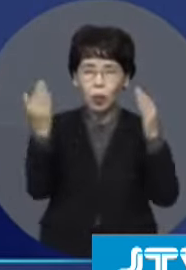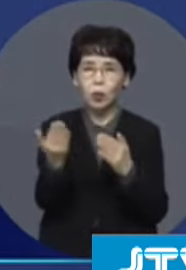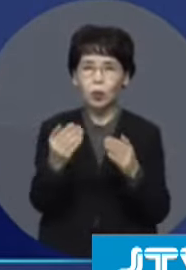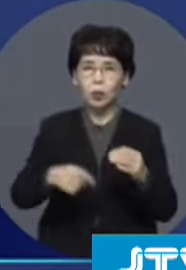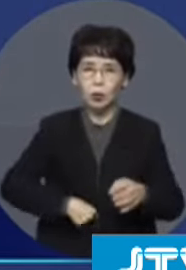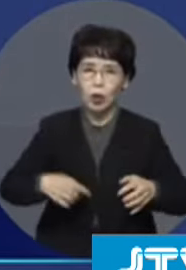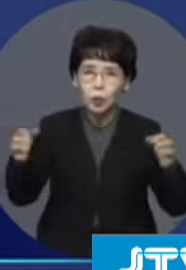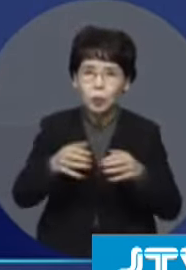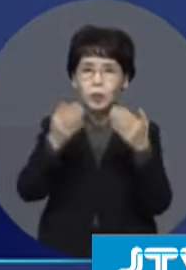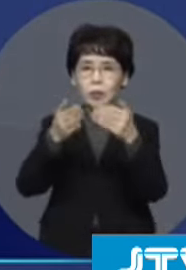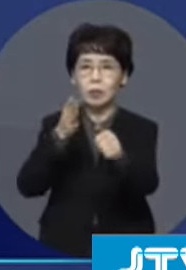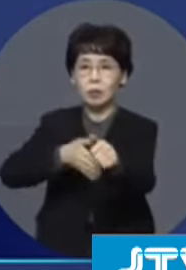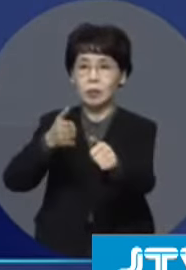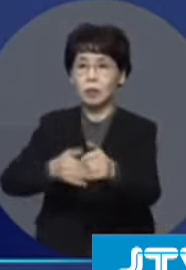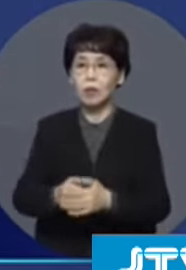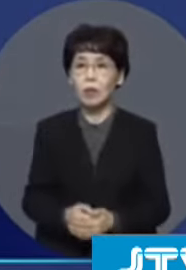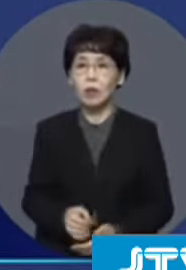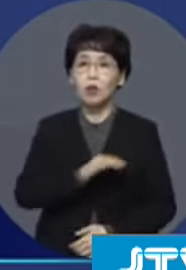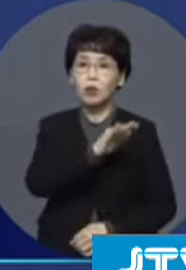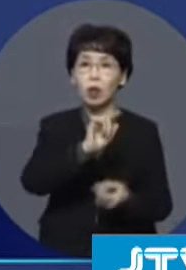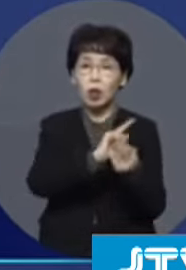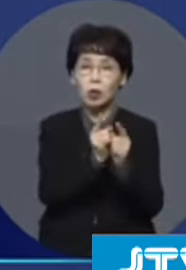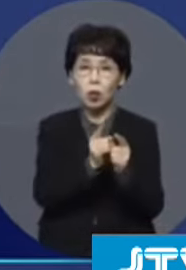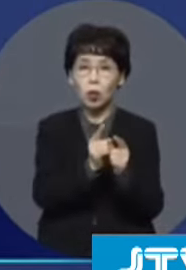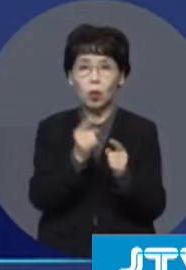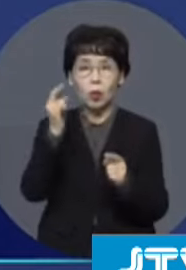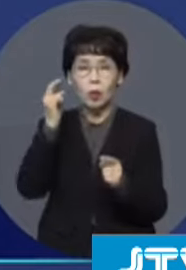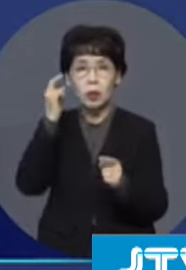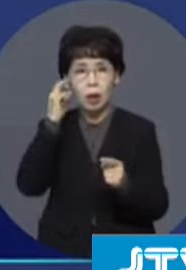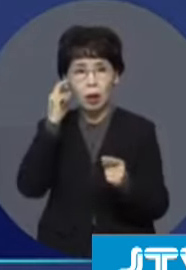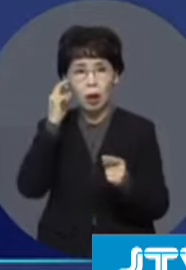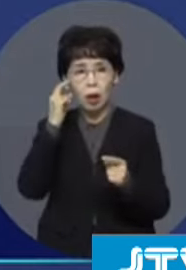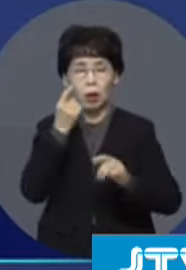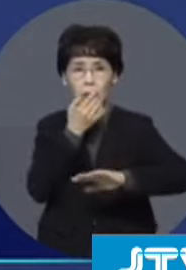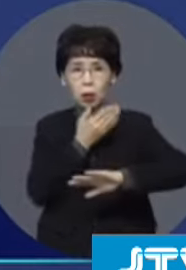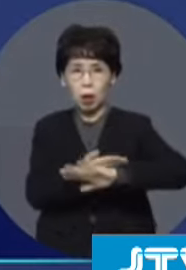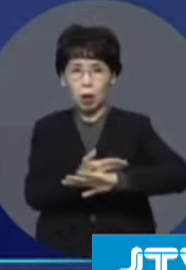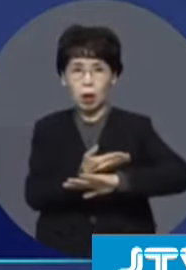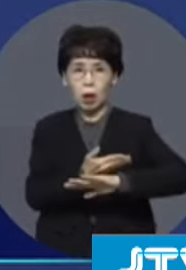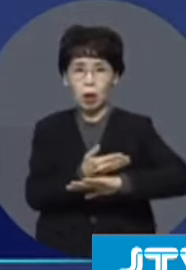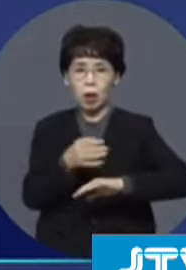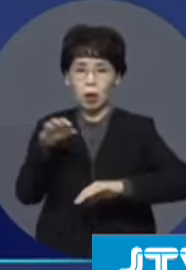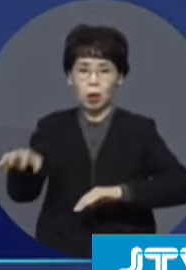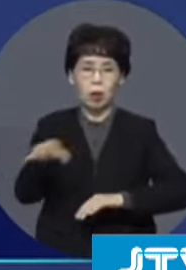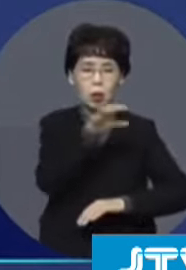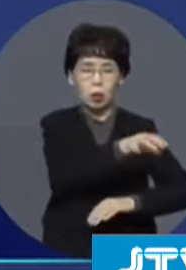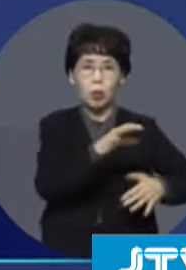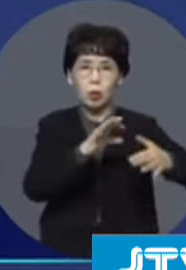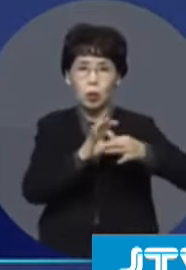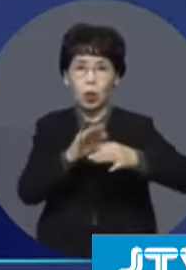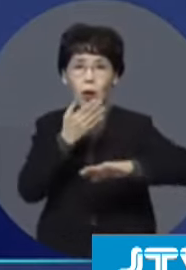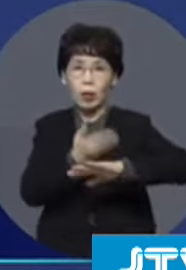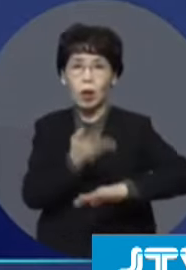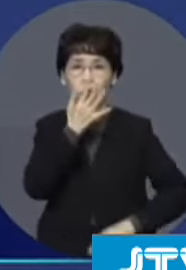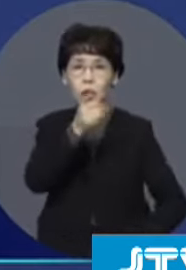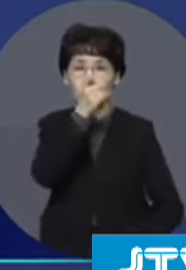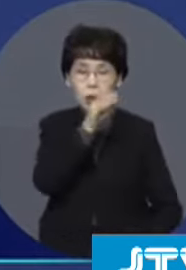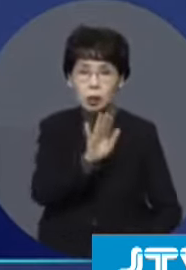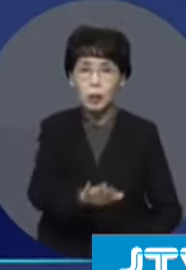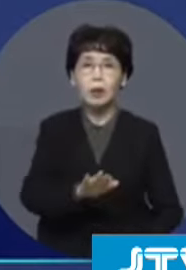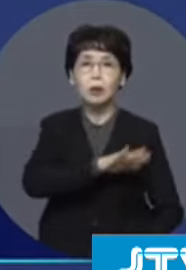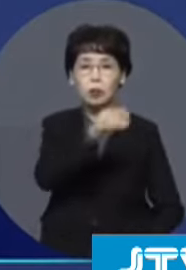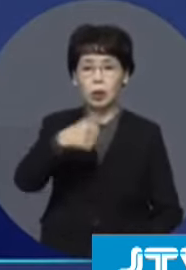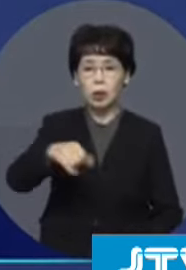부탁드립니다. 우리가 서로 진영이 다르고 생각이 다를 수 있지만 우리의 자녀들은 우리의